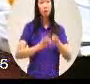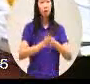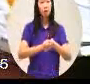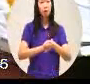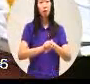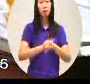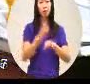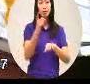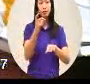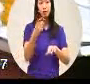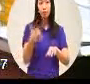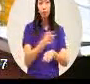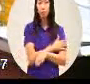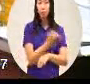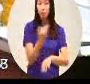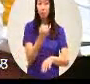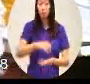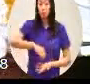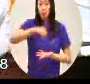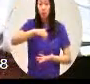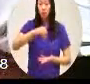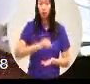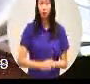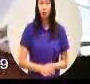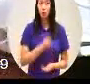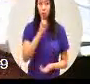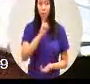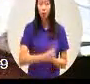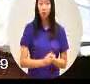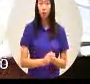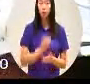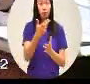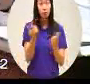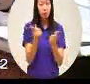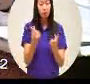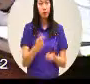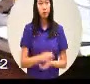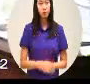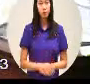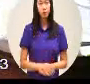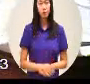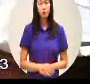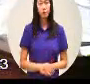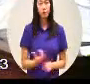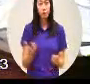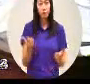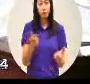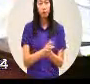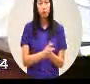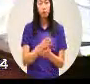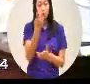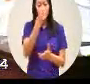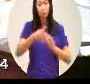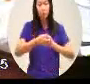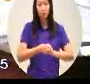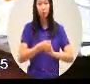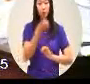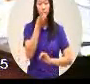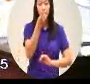我老实说，陈立丹议员提那个意见说，那是检定恁拢英语